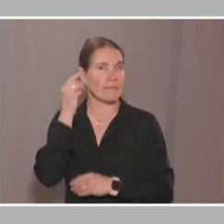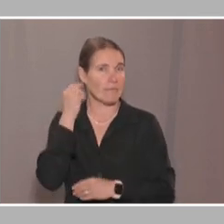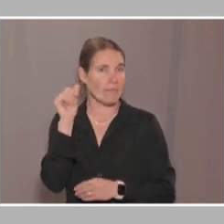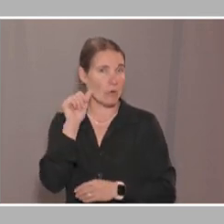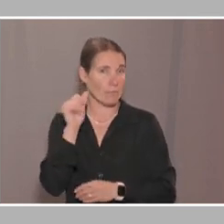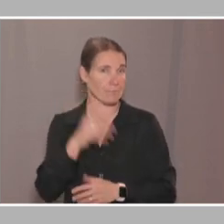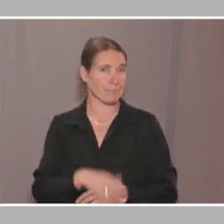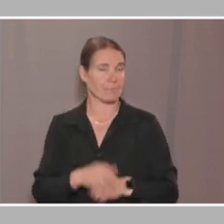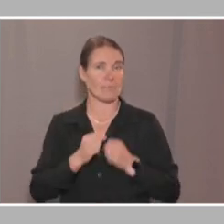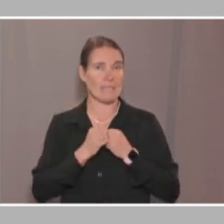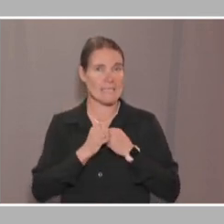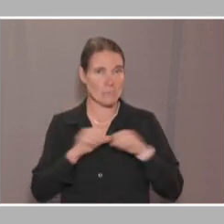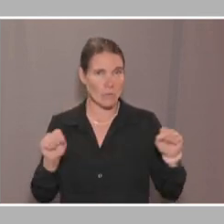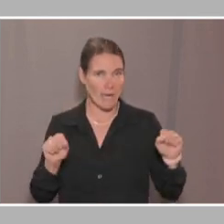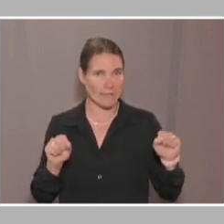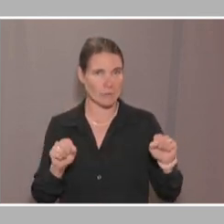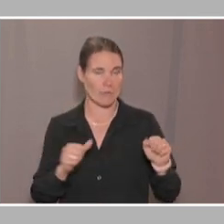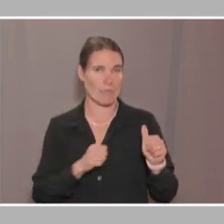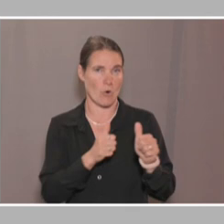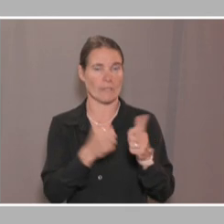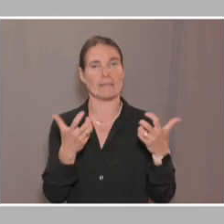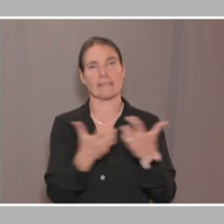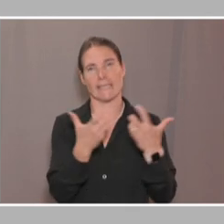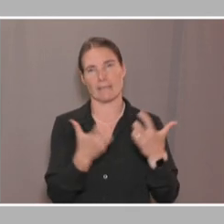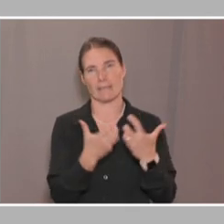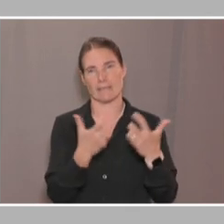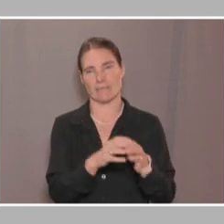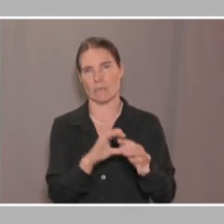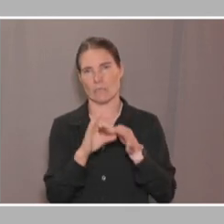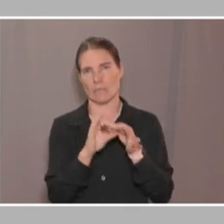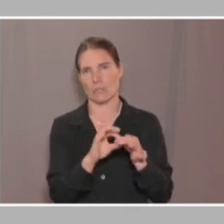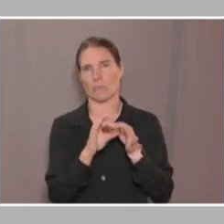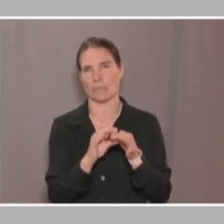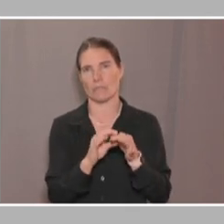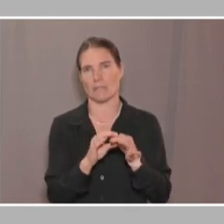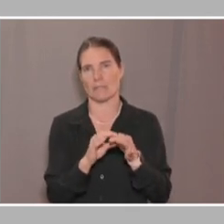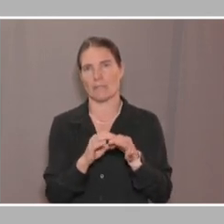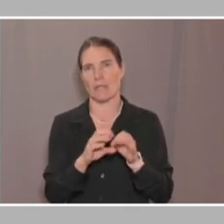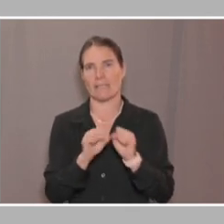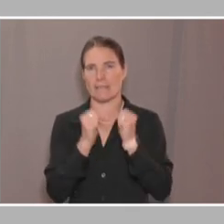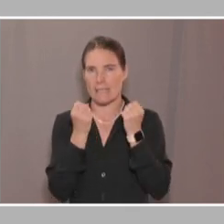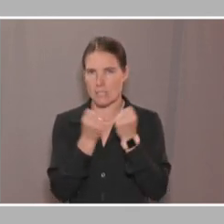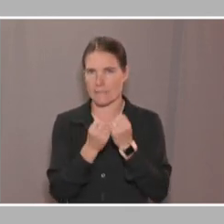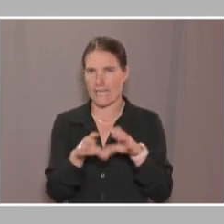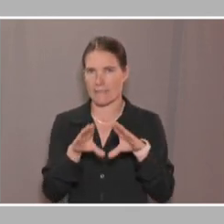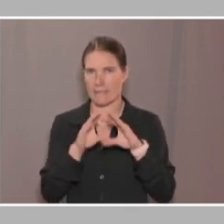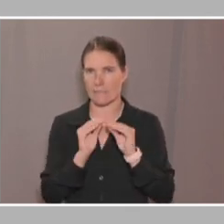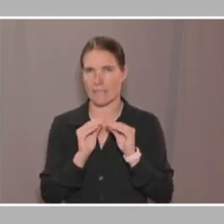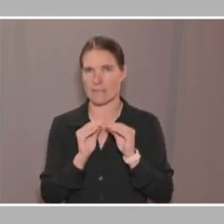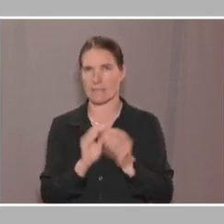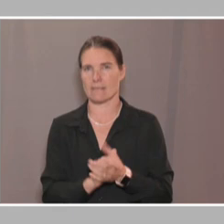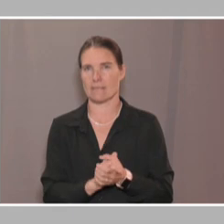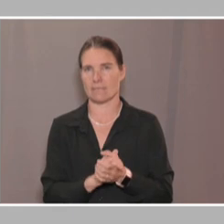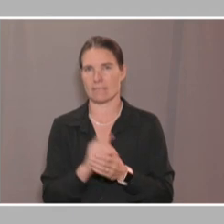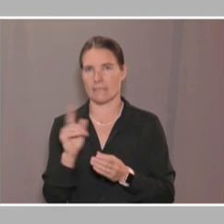waren demografische Effekte des Krieges und damit verknüpft die zunehmende gesellschaftliche Akzeptanz der